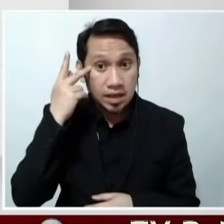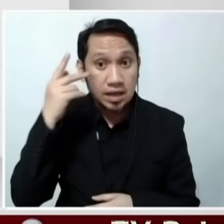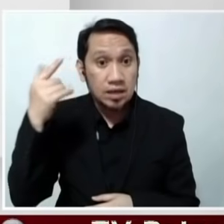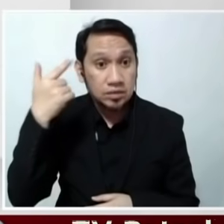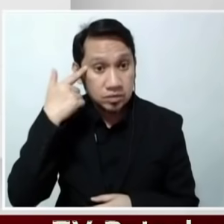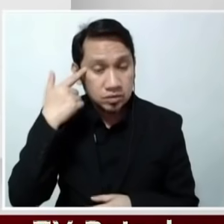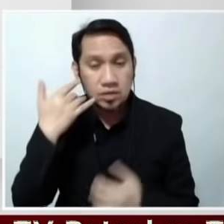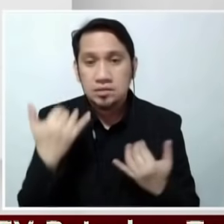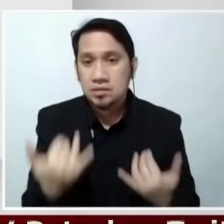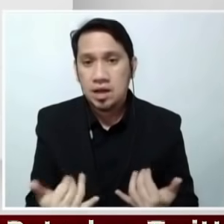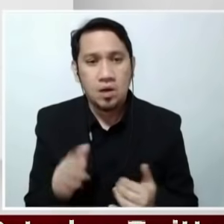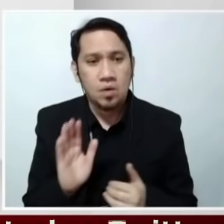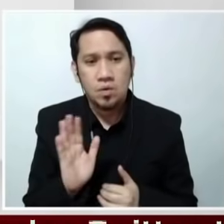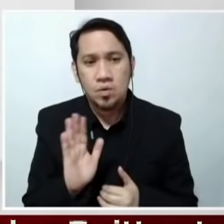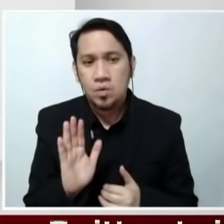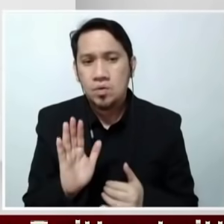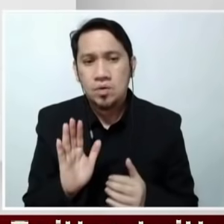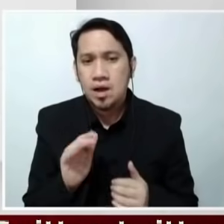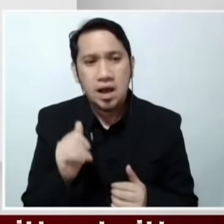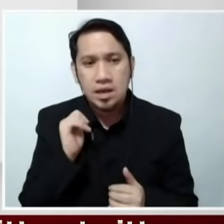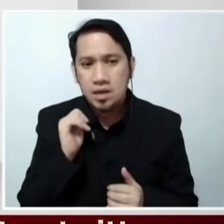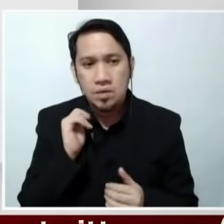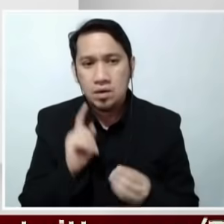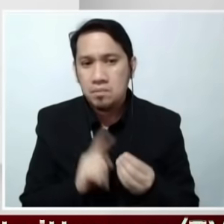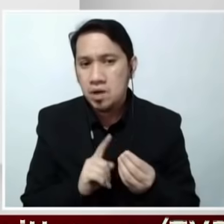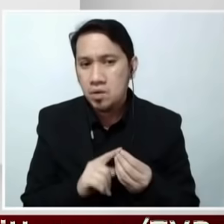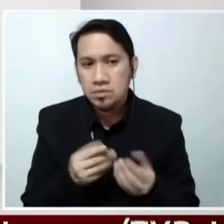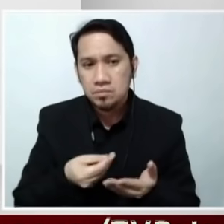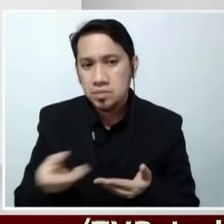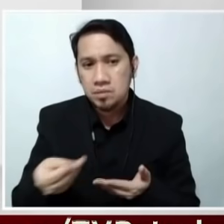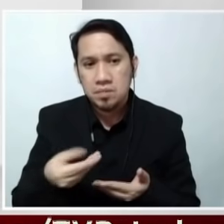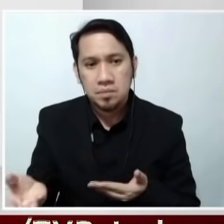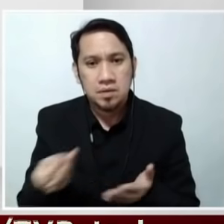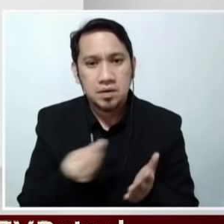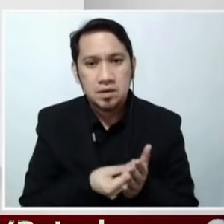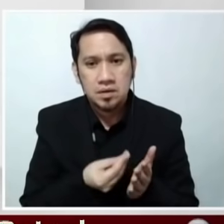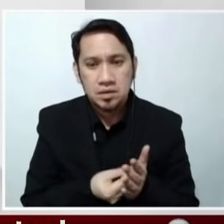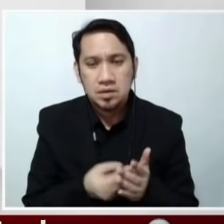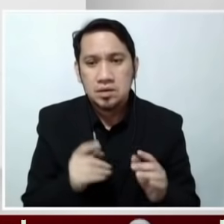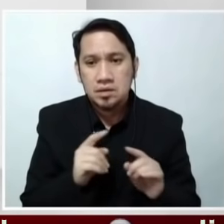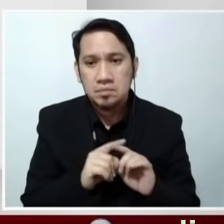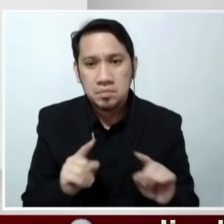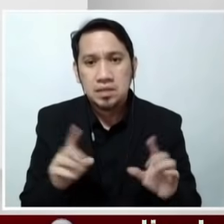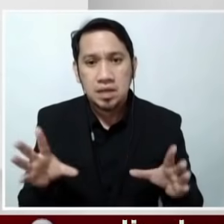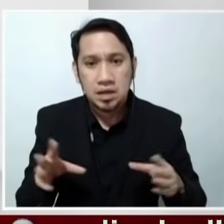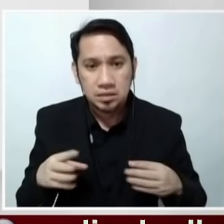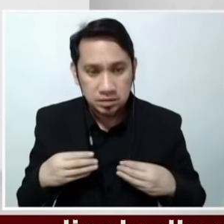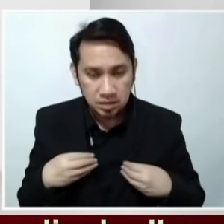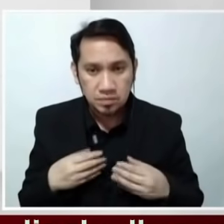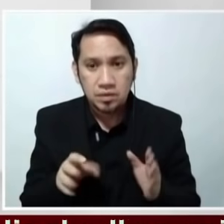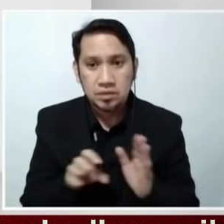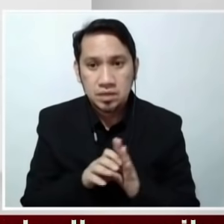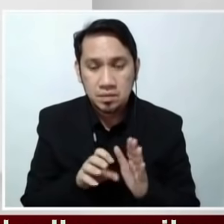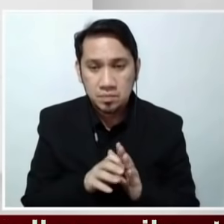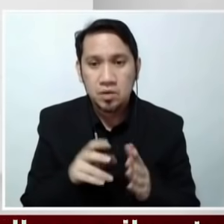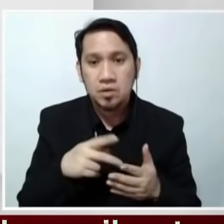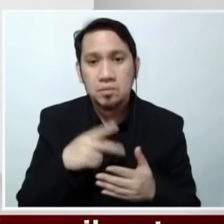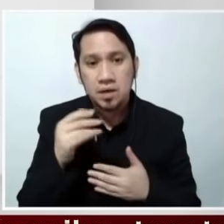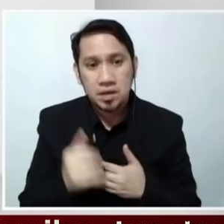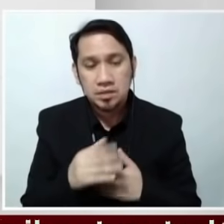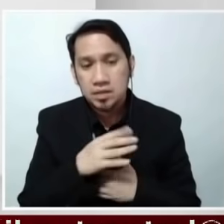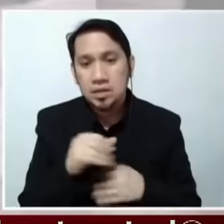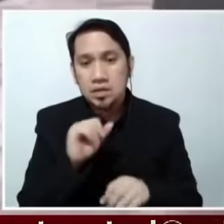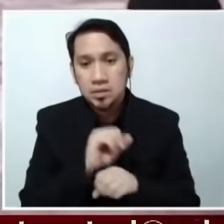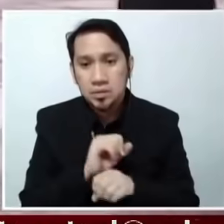sa direktang pamumudmod ng pera pero tanggap ang hindi direktang vote buying gaya ng proyekto, trabaho at